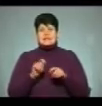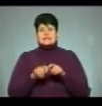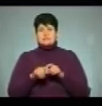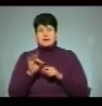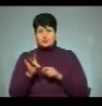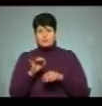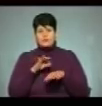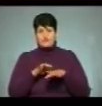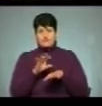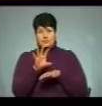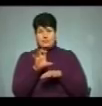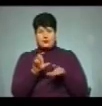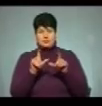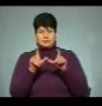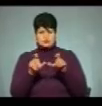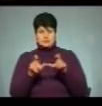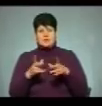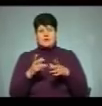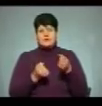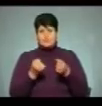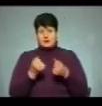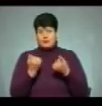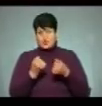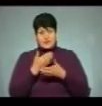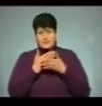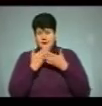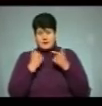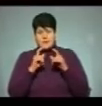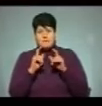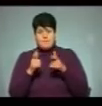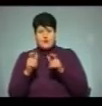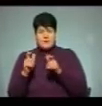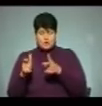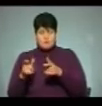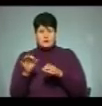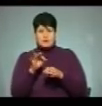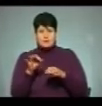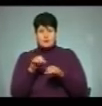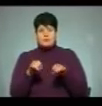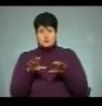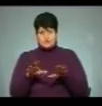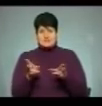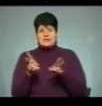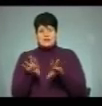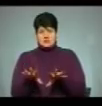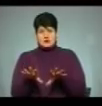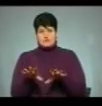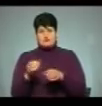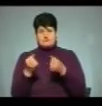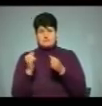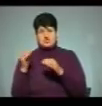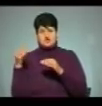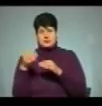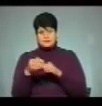проводить фотофіксацію автомобіля. Якщо водія немає на місці, повідомлення про винесення постанови за порушення паркування залишають на автомобілі. Як ви